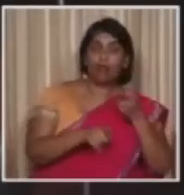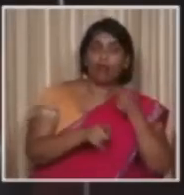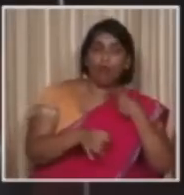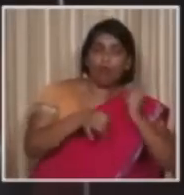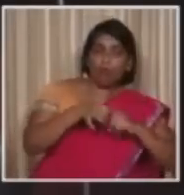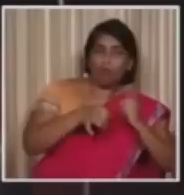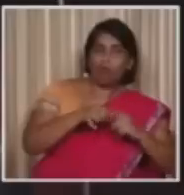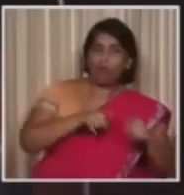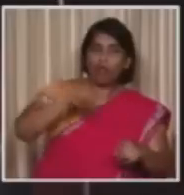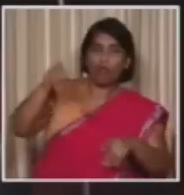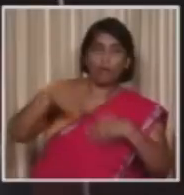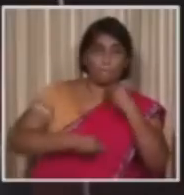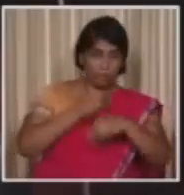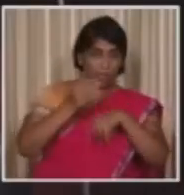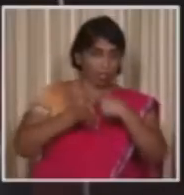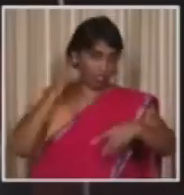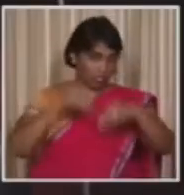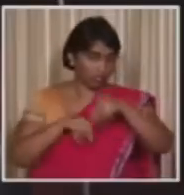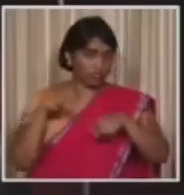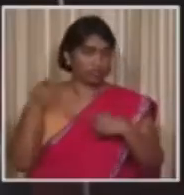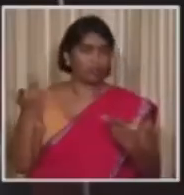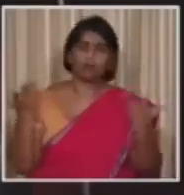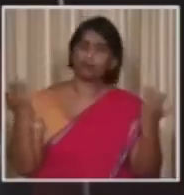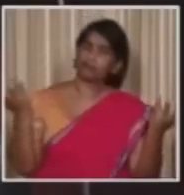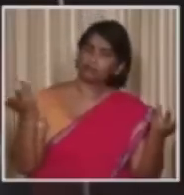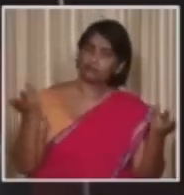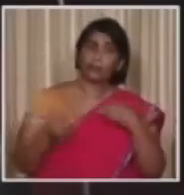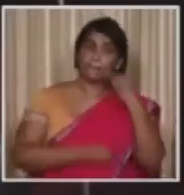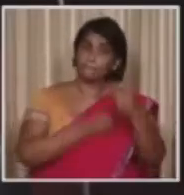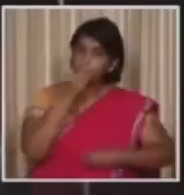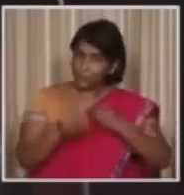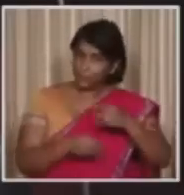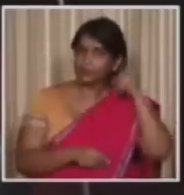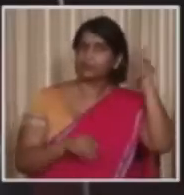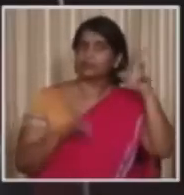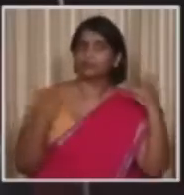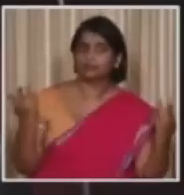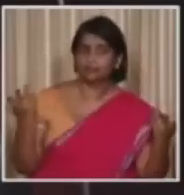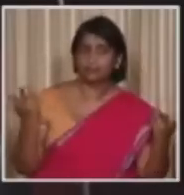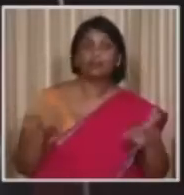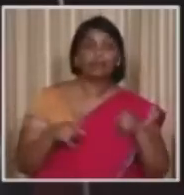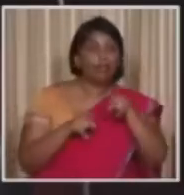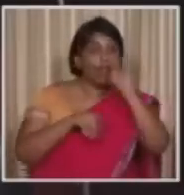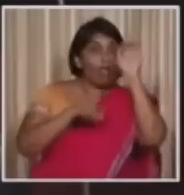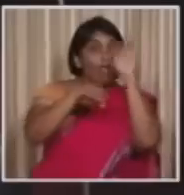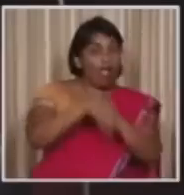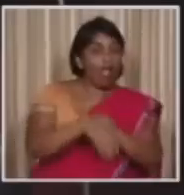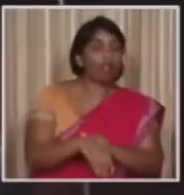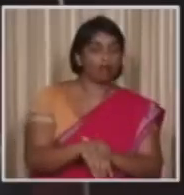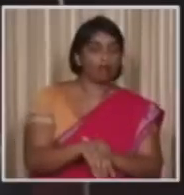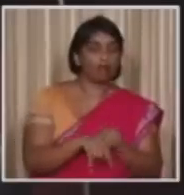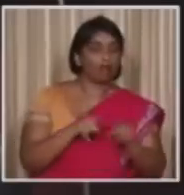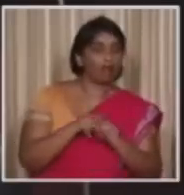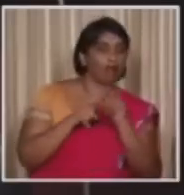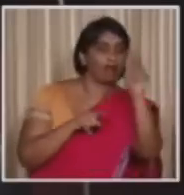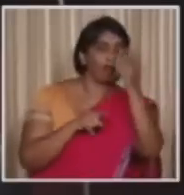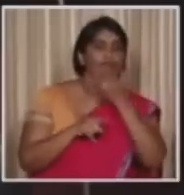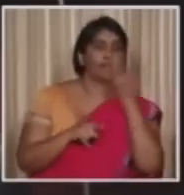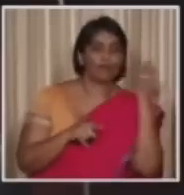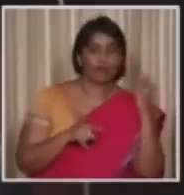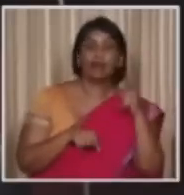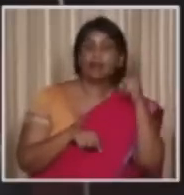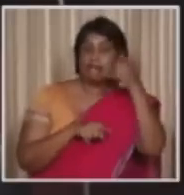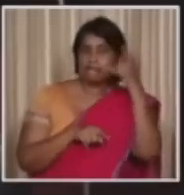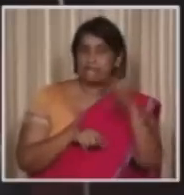කවුද? දේශපාලඥ වෙන්න පුළුවන් නැත්නම් ව්‍යාපාරික වෙන්න පුළුවන් ඒ අය පිට කවුද කියලා දැනගන්න ඕනේ. ඒ